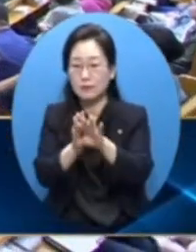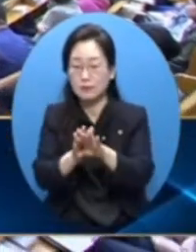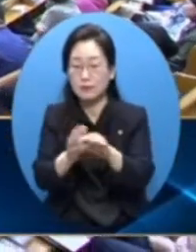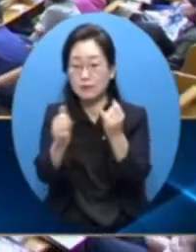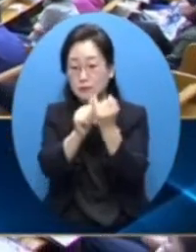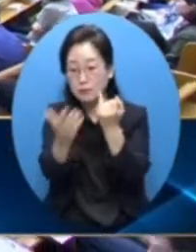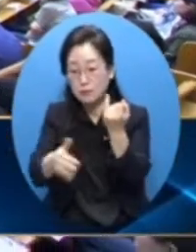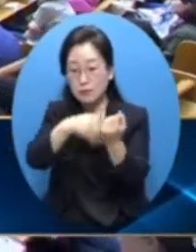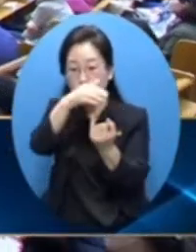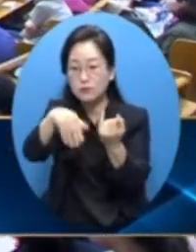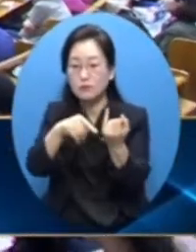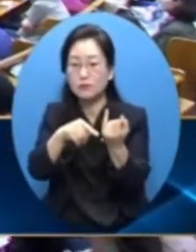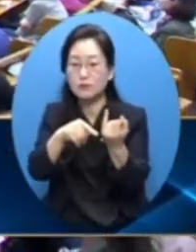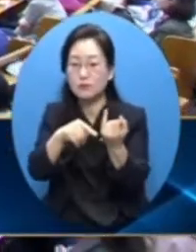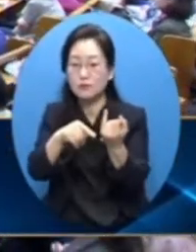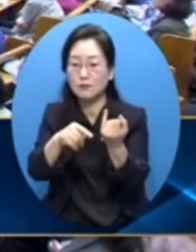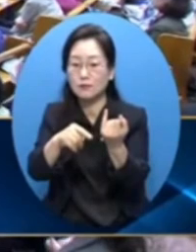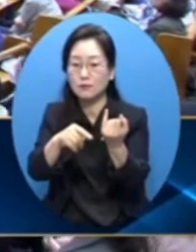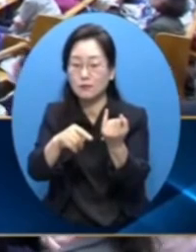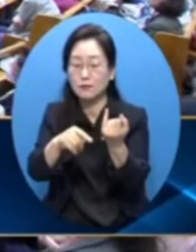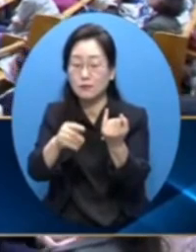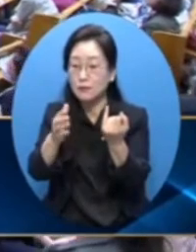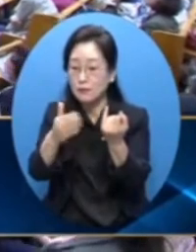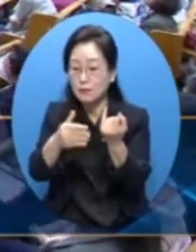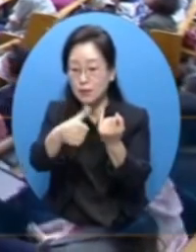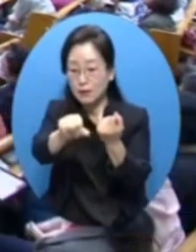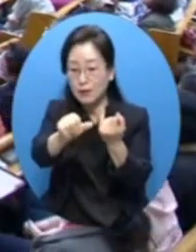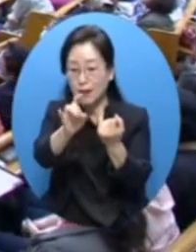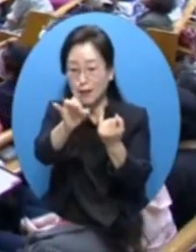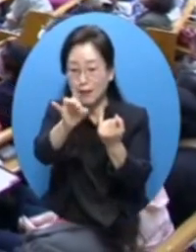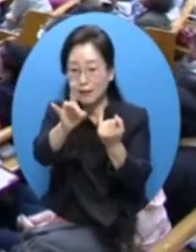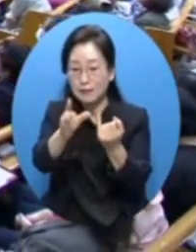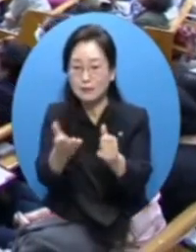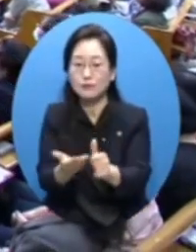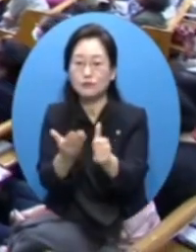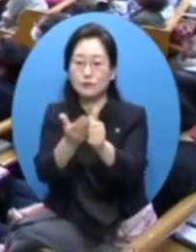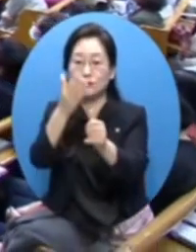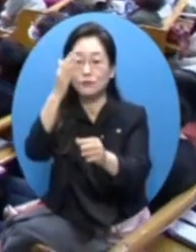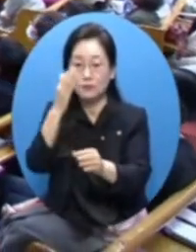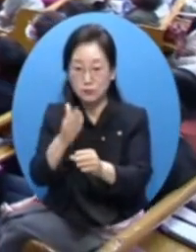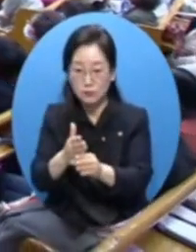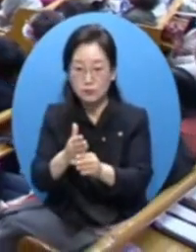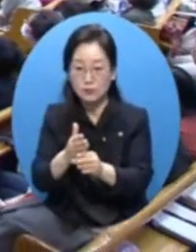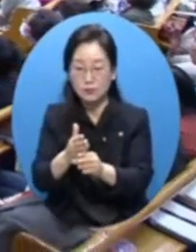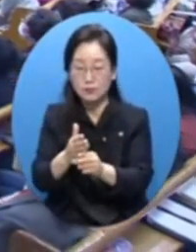잃고 그저 과부가 돼서 아들 하나 키우고 살아왔는데